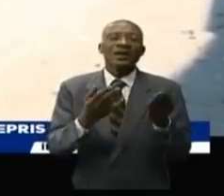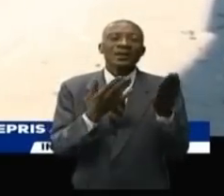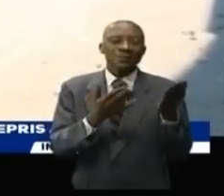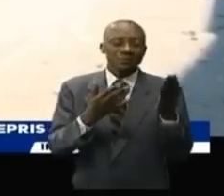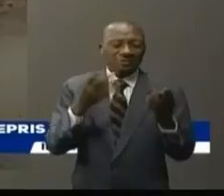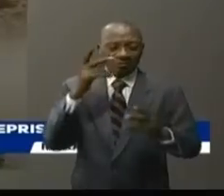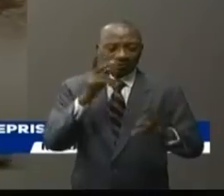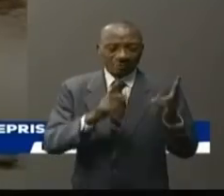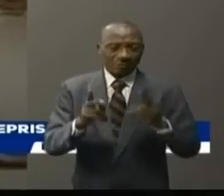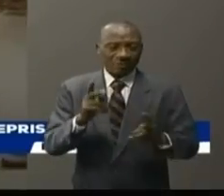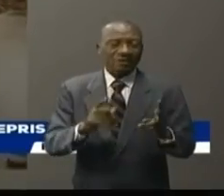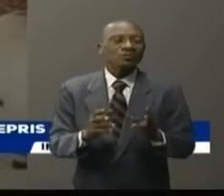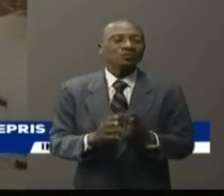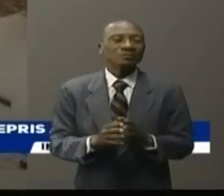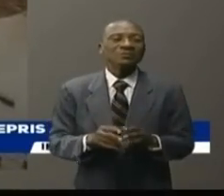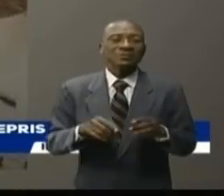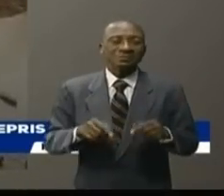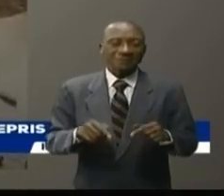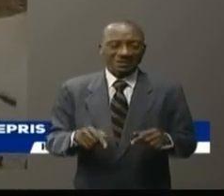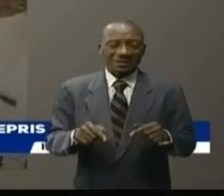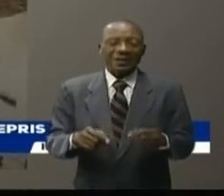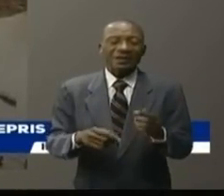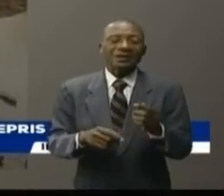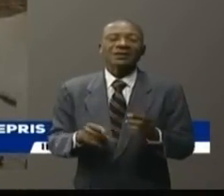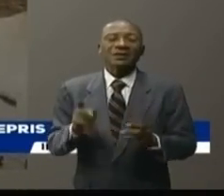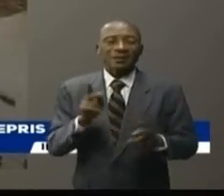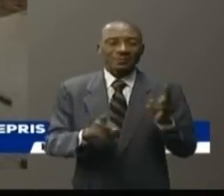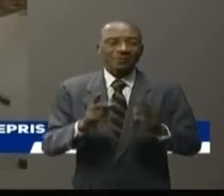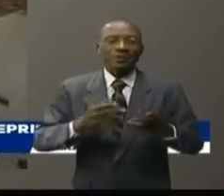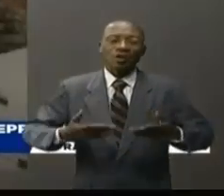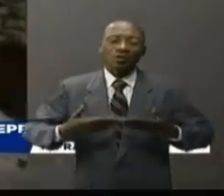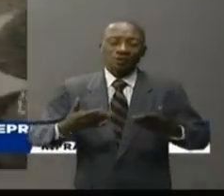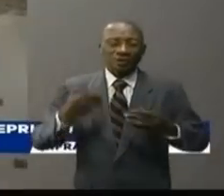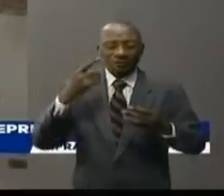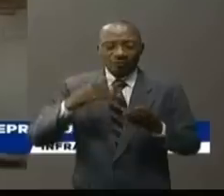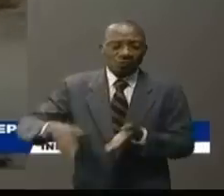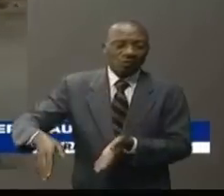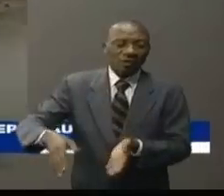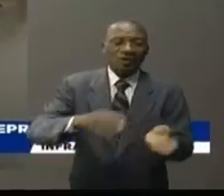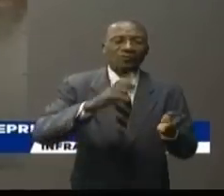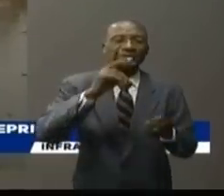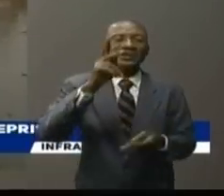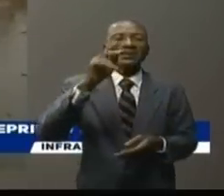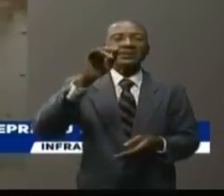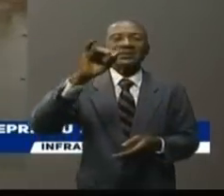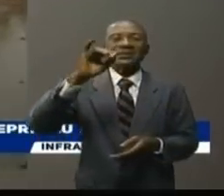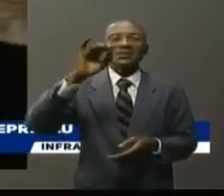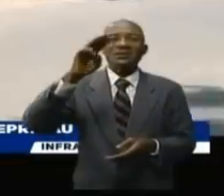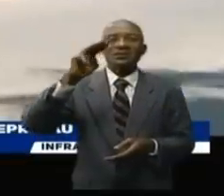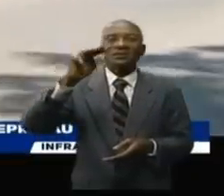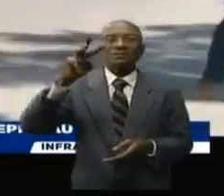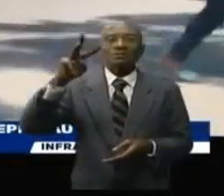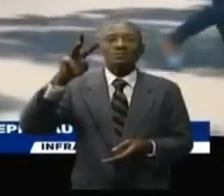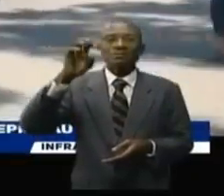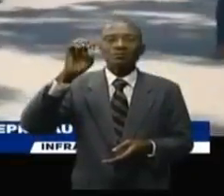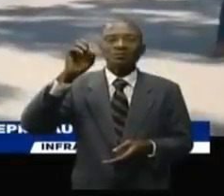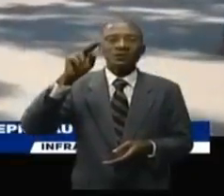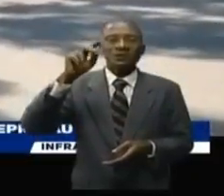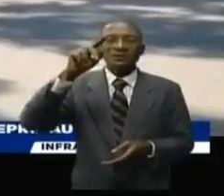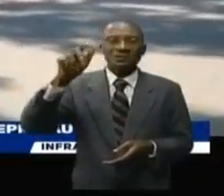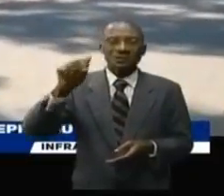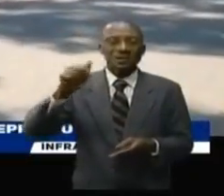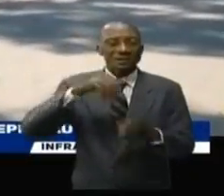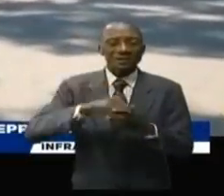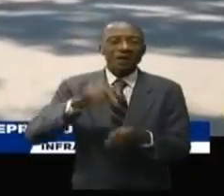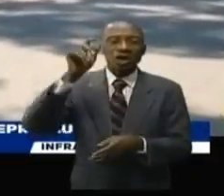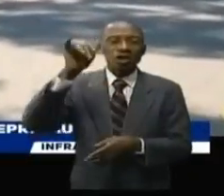temps après l'inspection du Premier ministre Sam Alukonde sur le site Kapela Kimwenza en délabrement très avancé. Le gouvernement avait confié